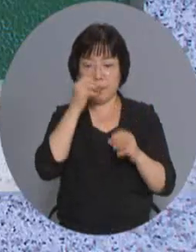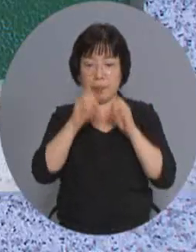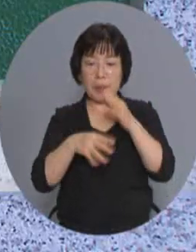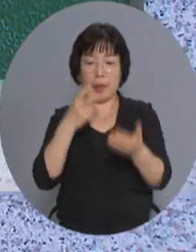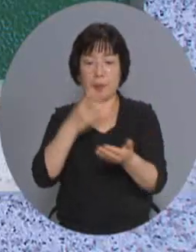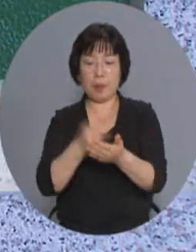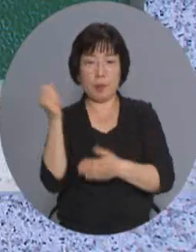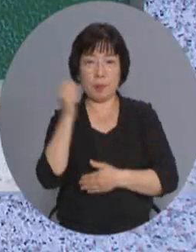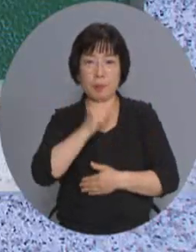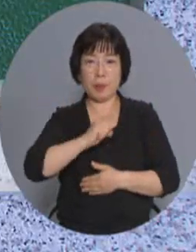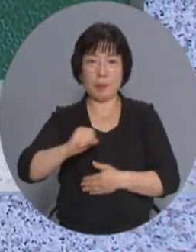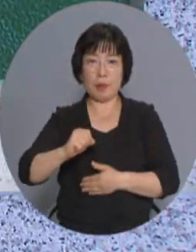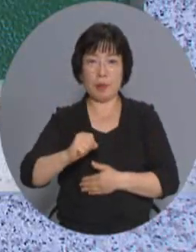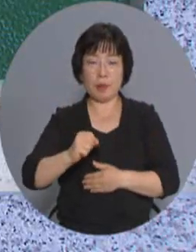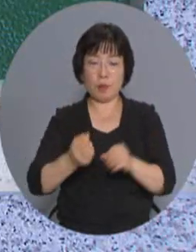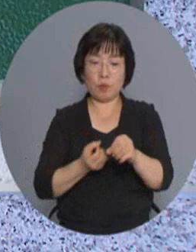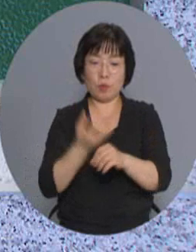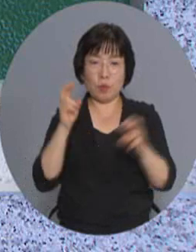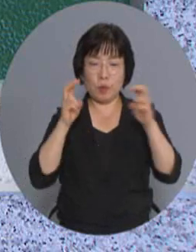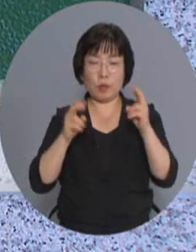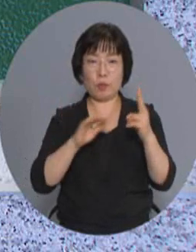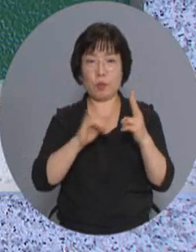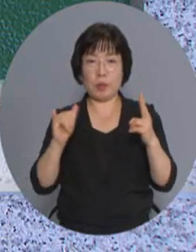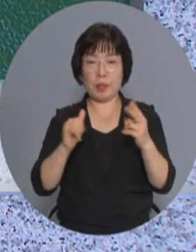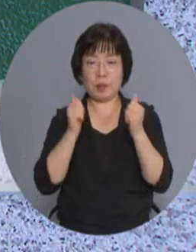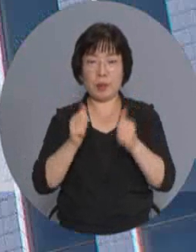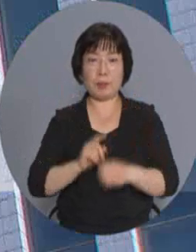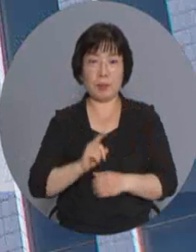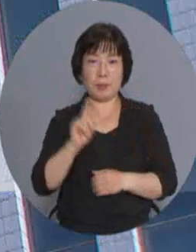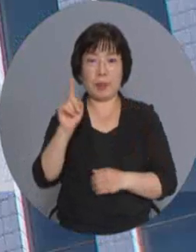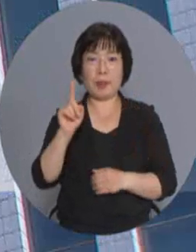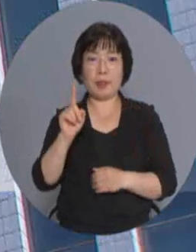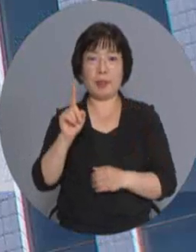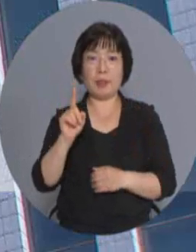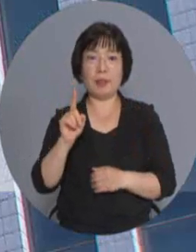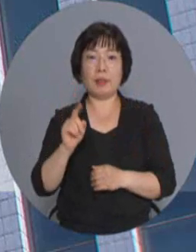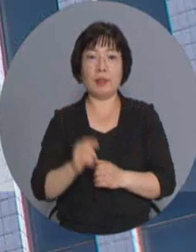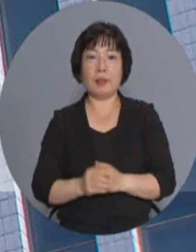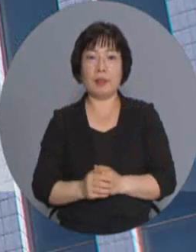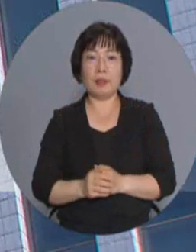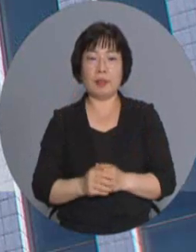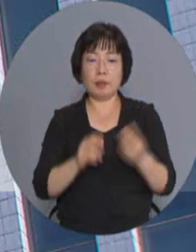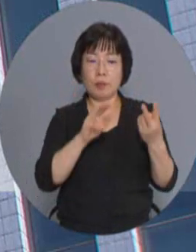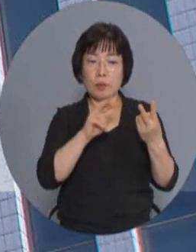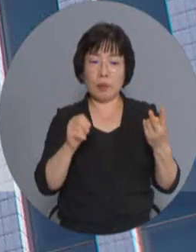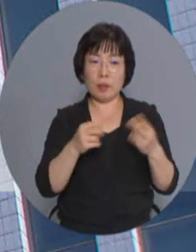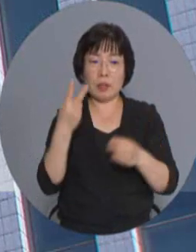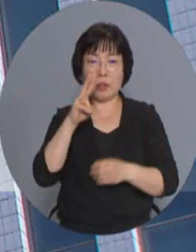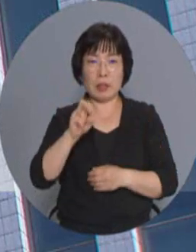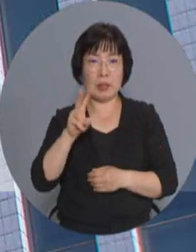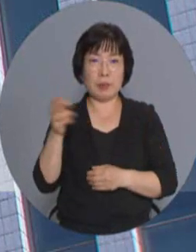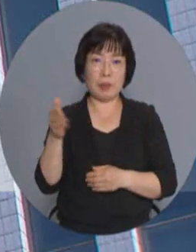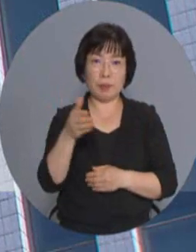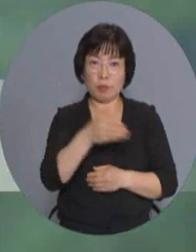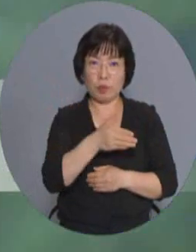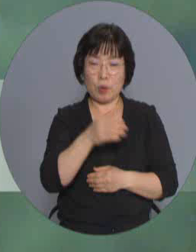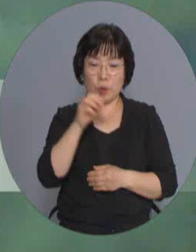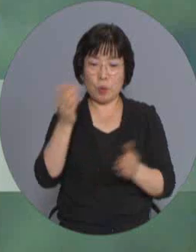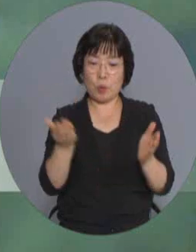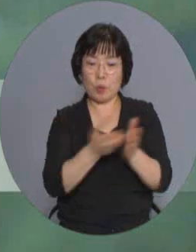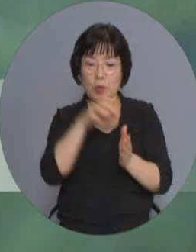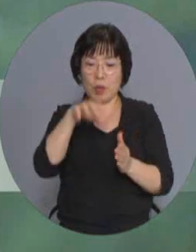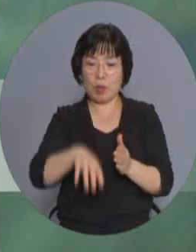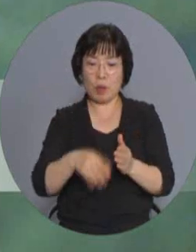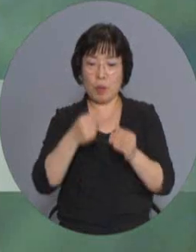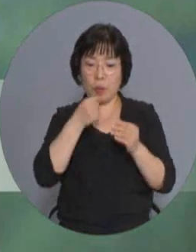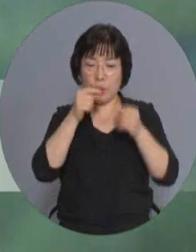관리법 위반 혐의로 수출업자 등 두 명을 기소했다고 밝혔습니다 이들은 지난 2022년부터 광양항의